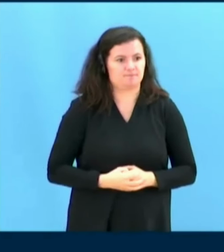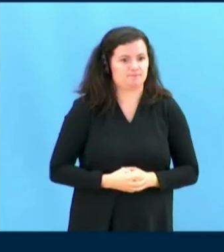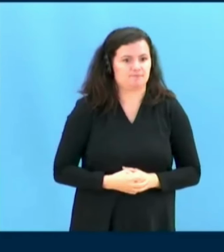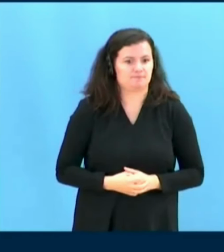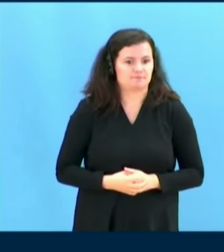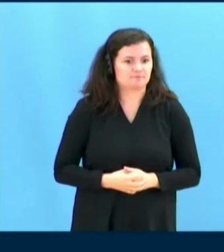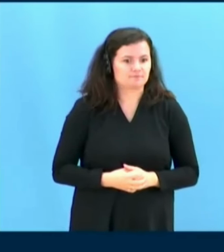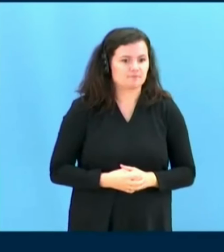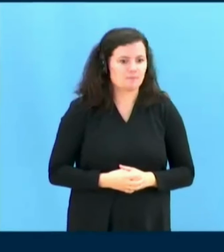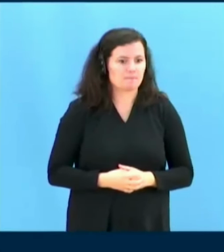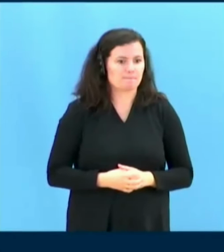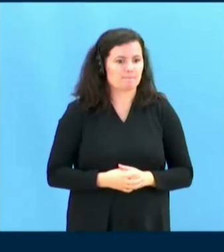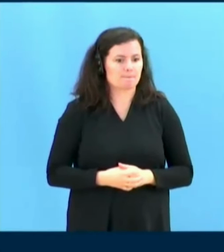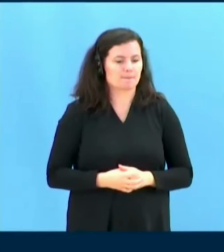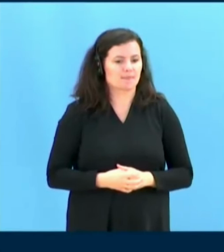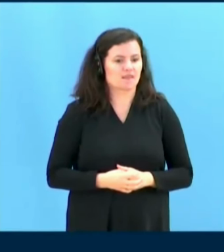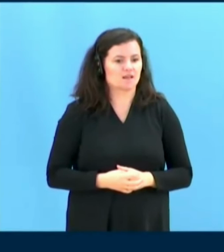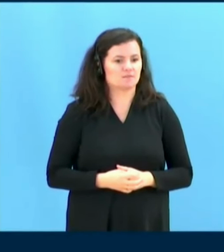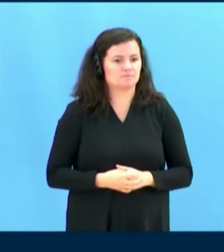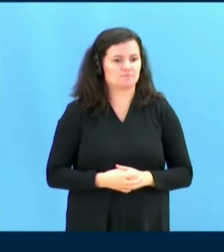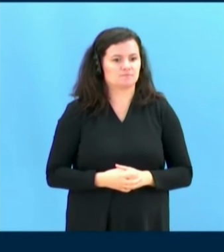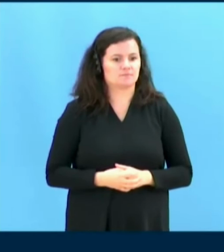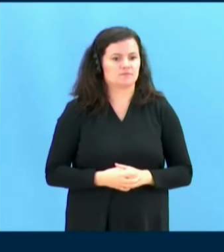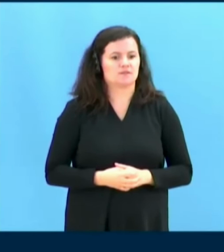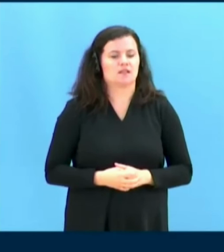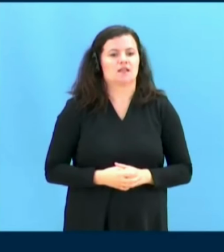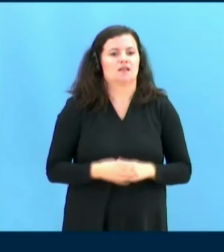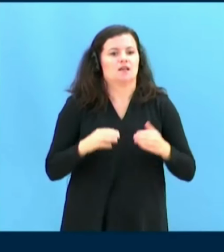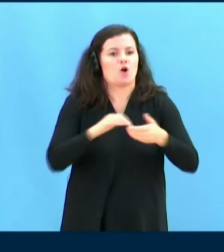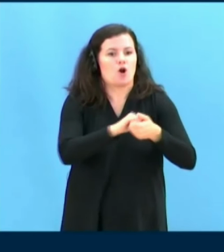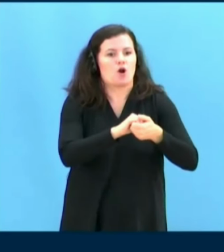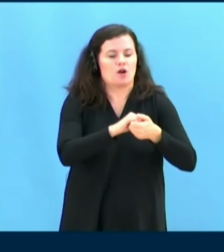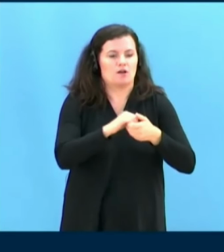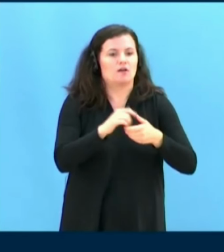народов в СПЧ, отражая принцип самоопределения, самоидентификации. Спасибо.